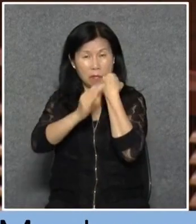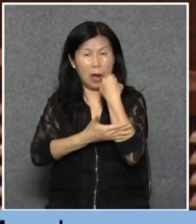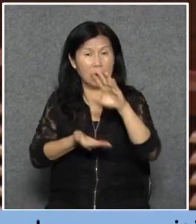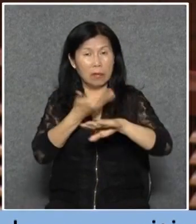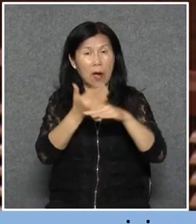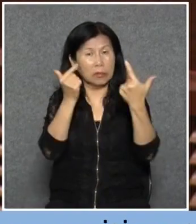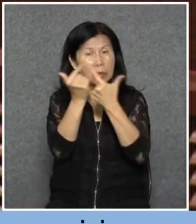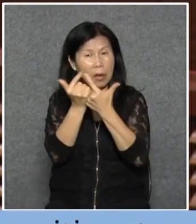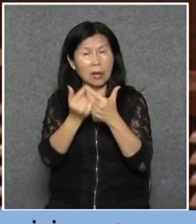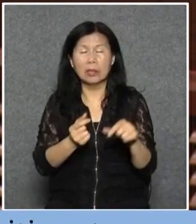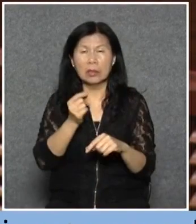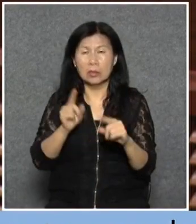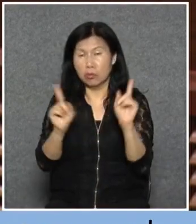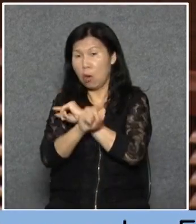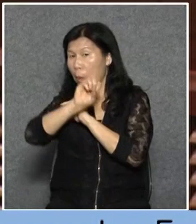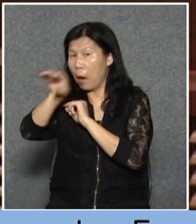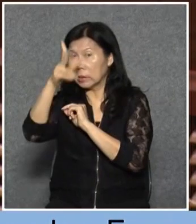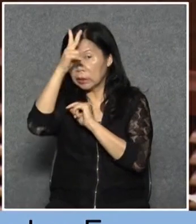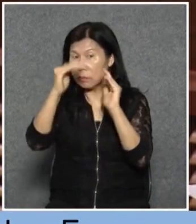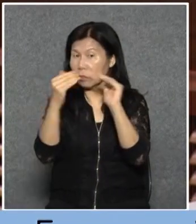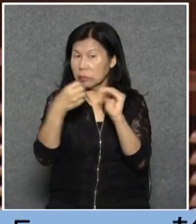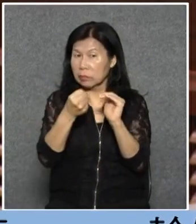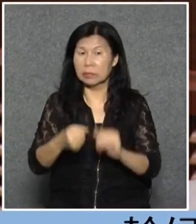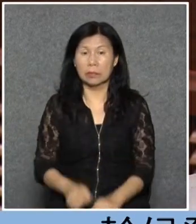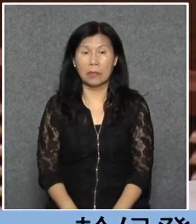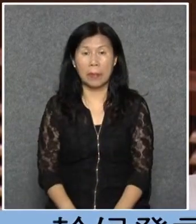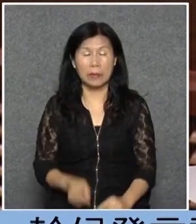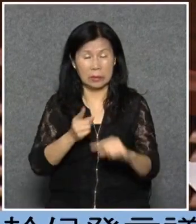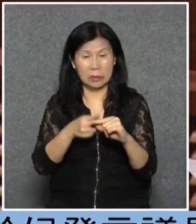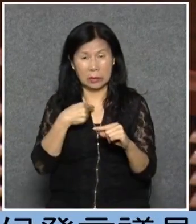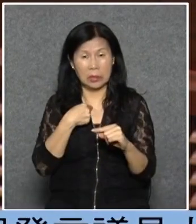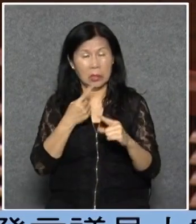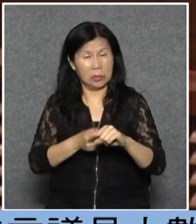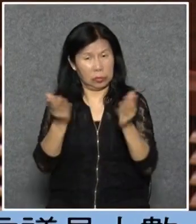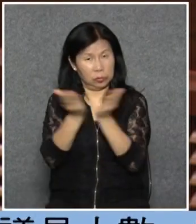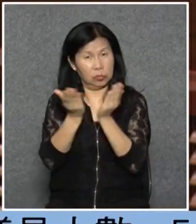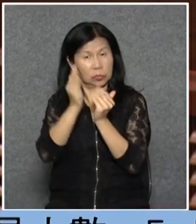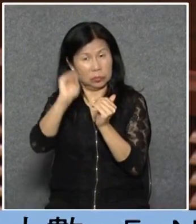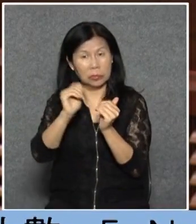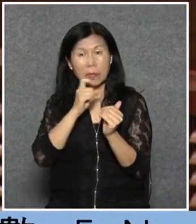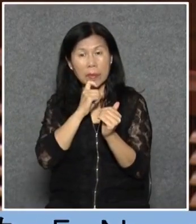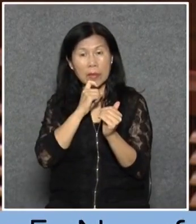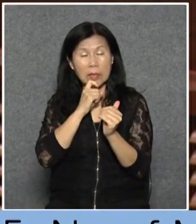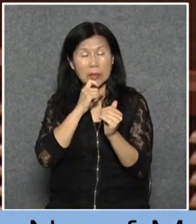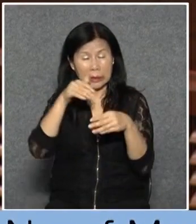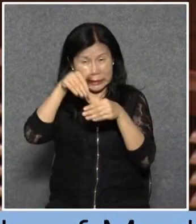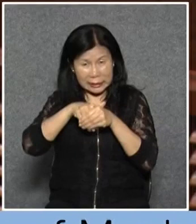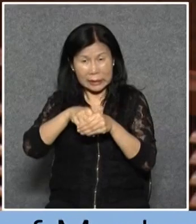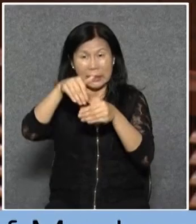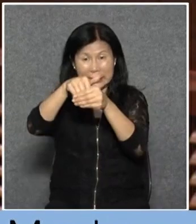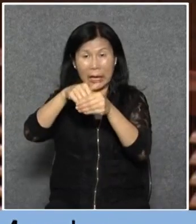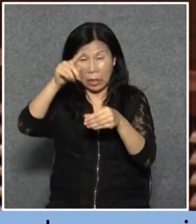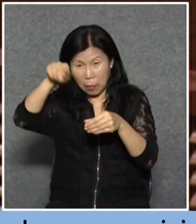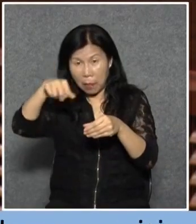問局長，呢個咁樣係唔係實質上反映到喺審批法援嘅程